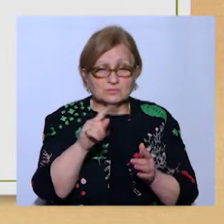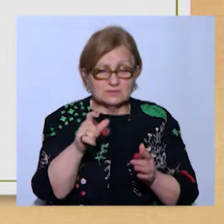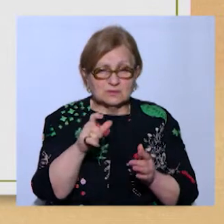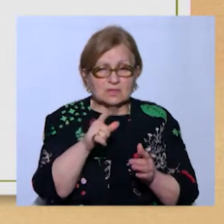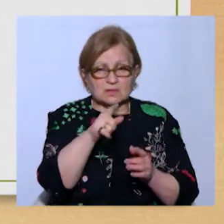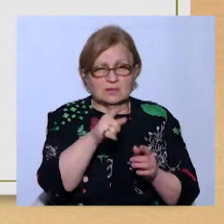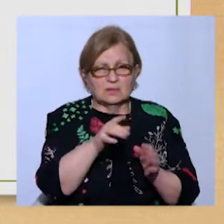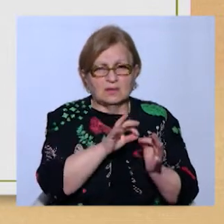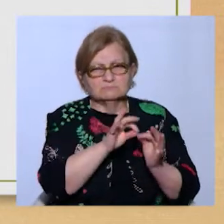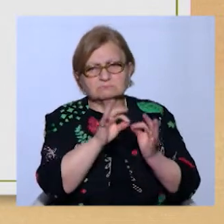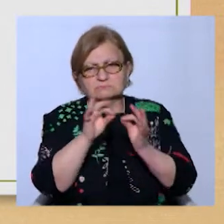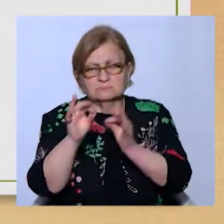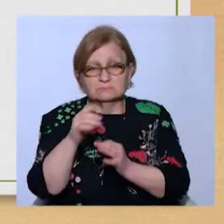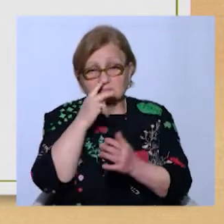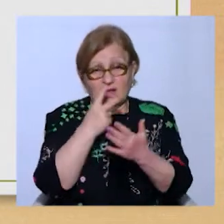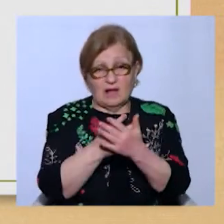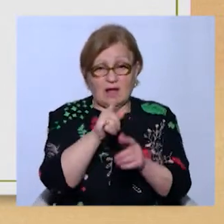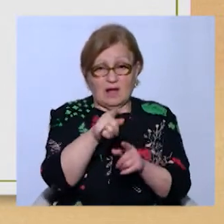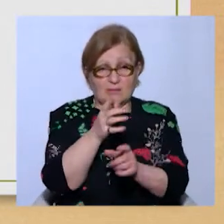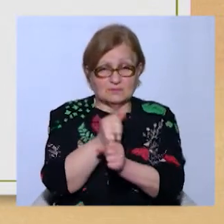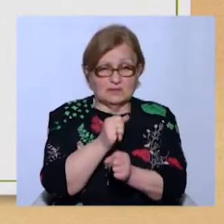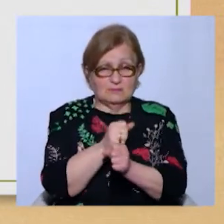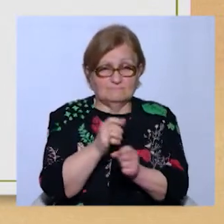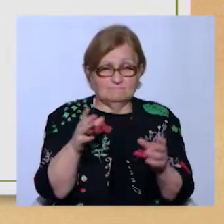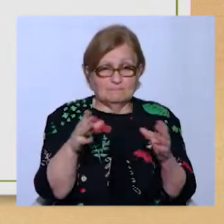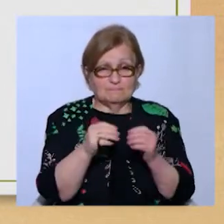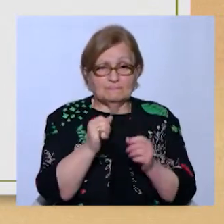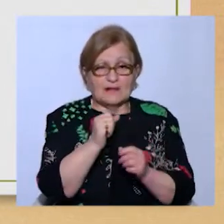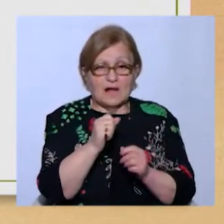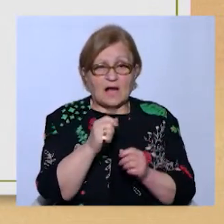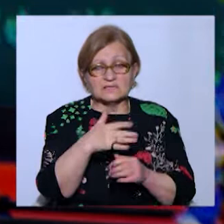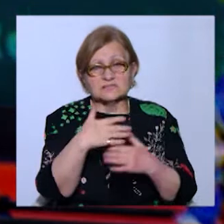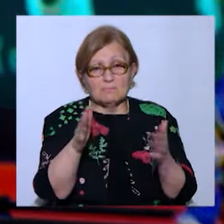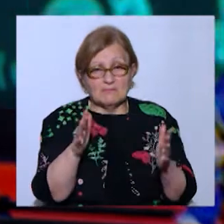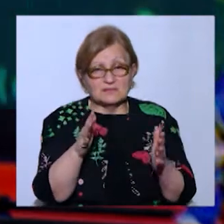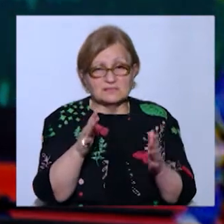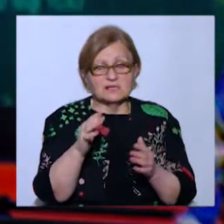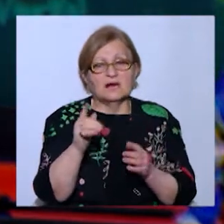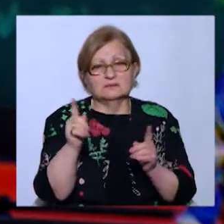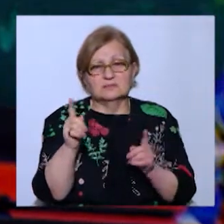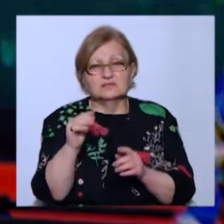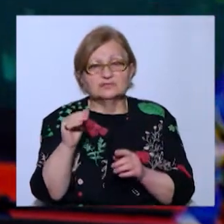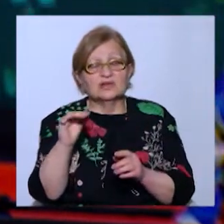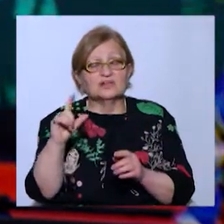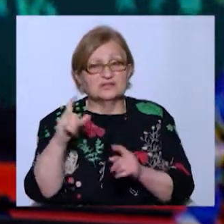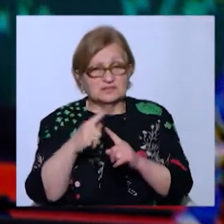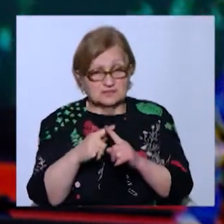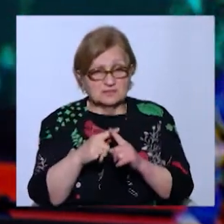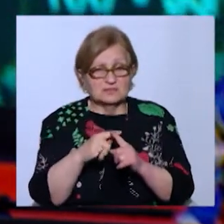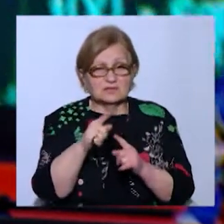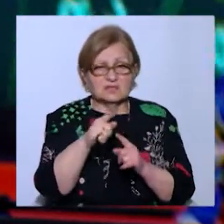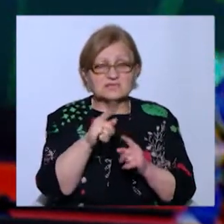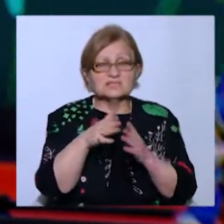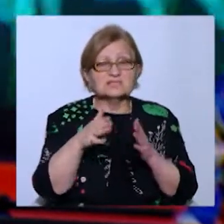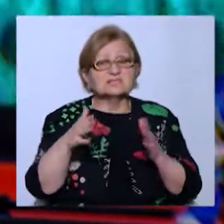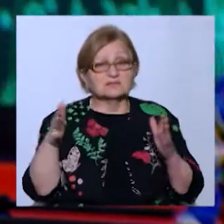მივიყვანთ სახეზე, აი ამ სახეზე უტოლობას, ახარისხად fx-ი მეტი ახარისხად jx-ზე, რადგან ეს მისი შესაბამისი ფუნქცია